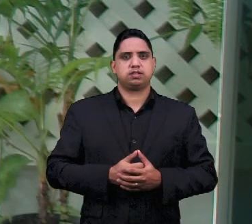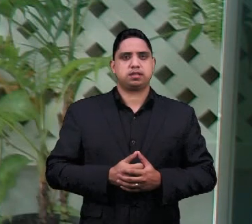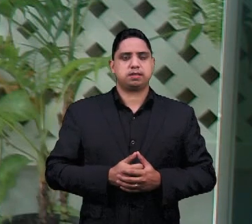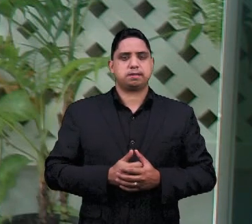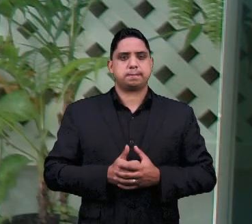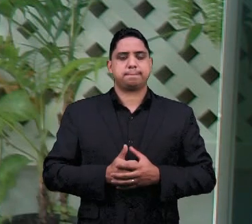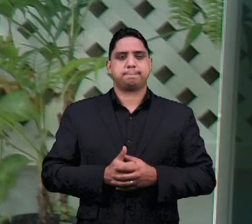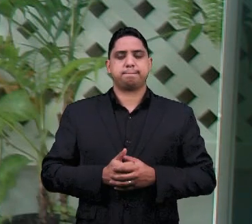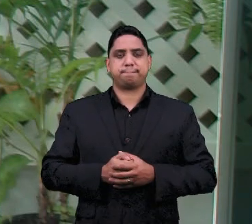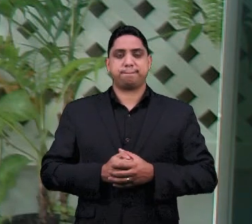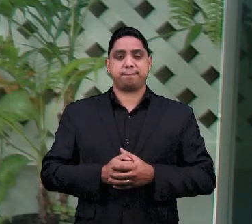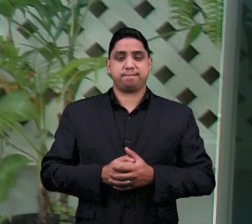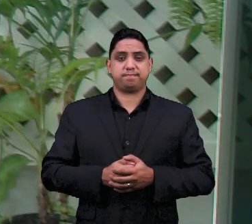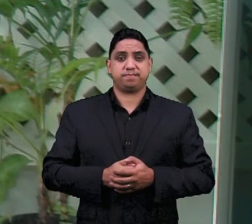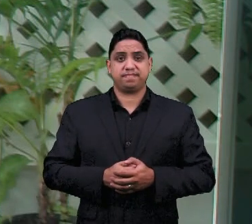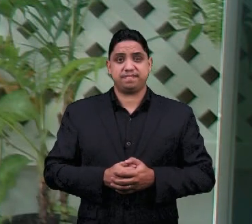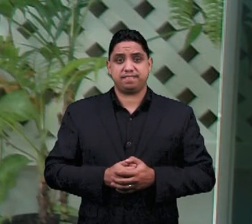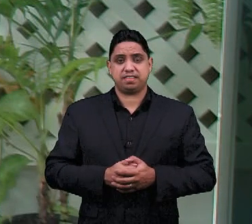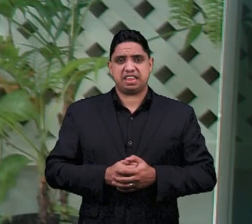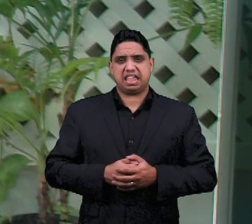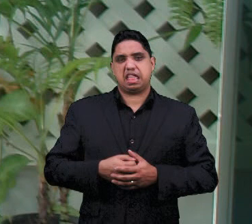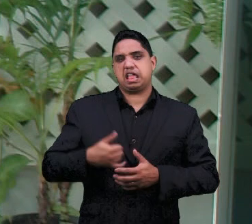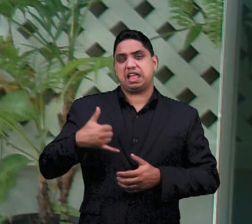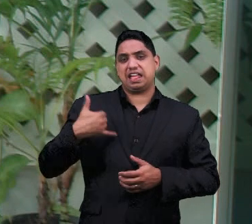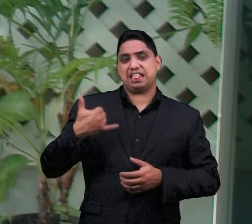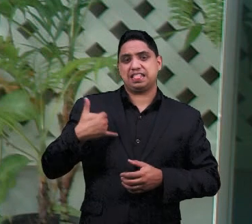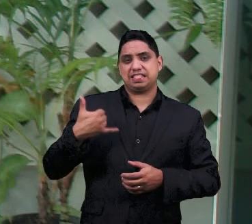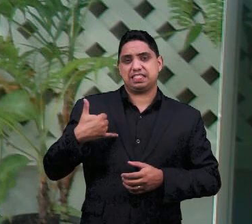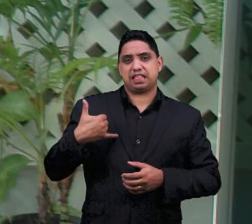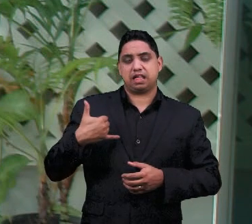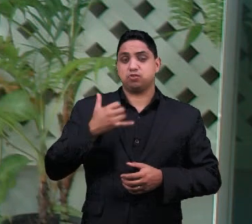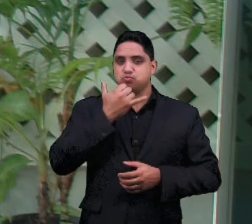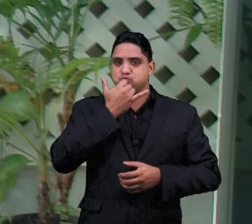j'ai dit ici, c'est Enoch, notre diacre.